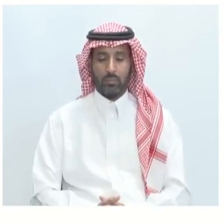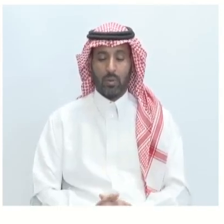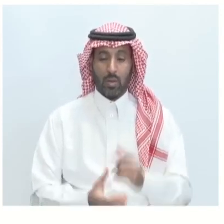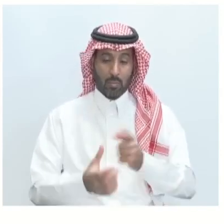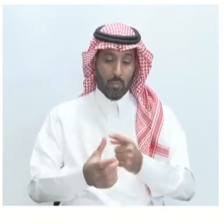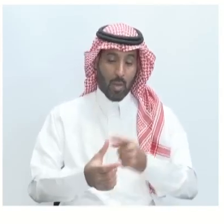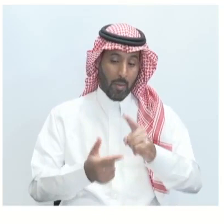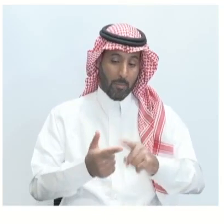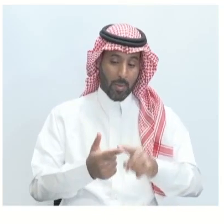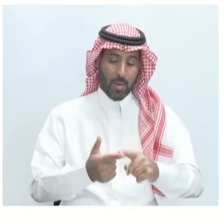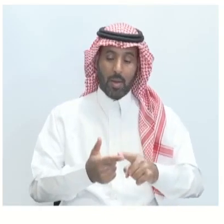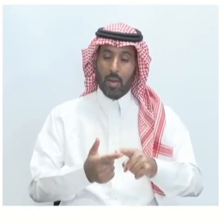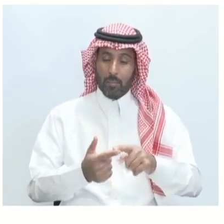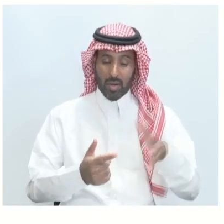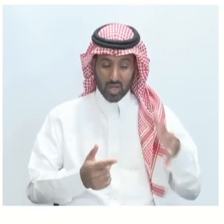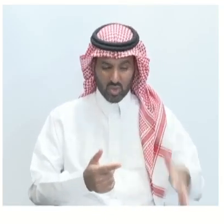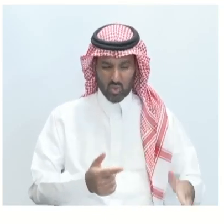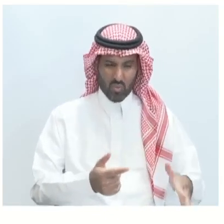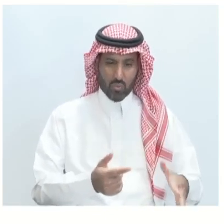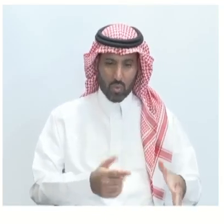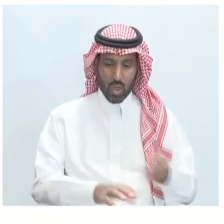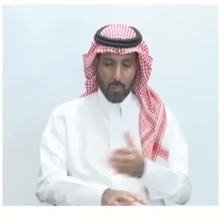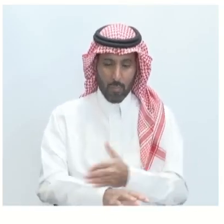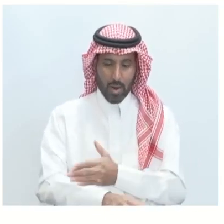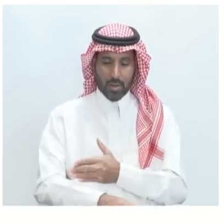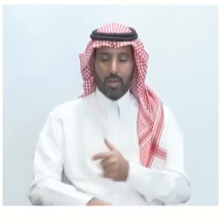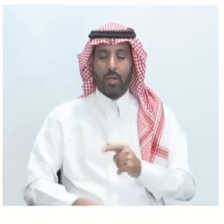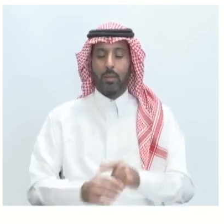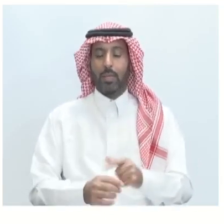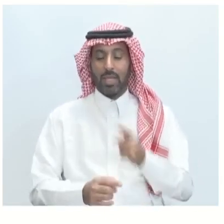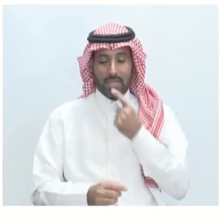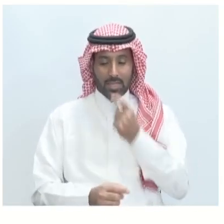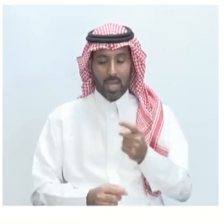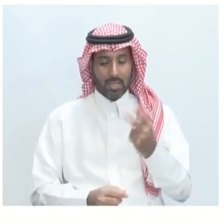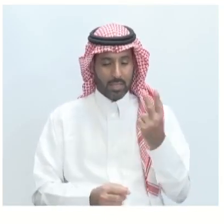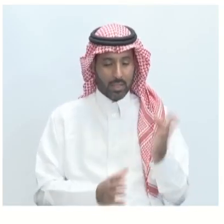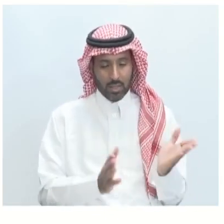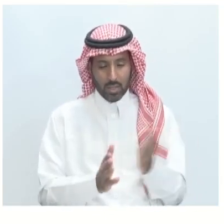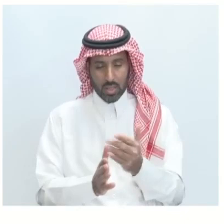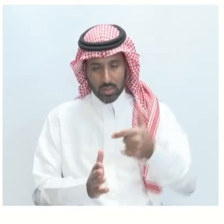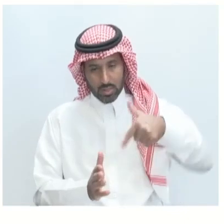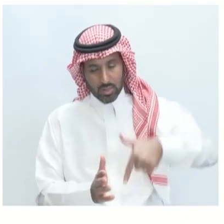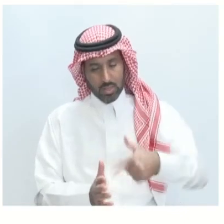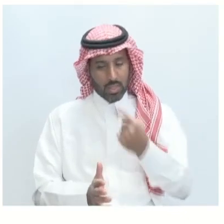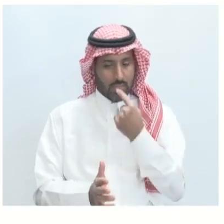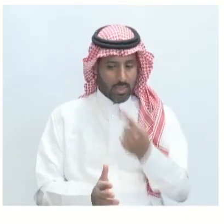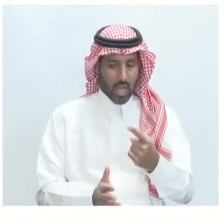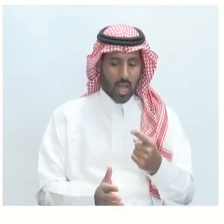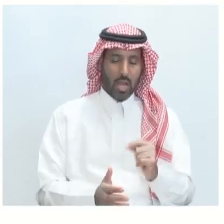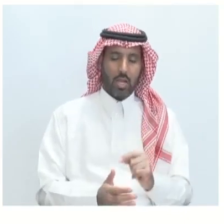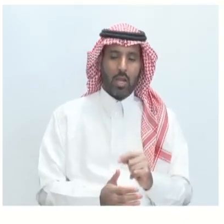اساسيه مرحله الطفوله المبكره بين عامين الى ست سنوات هذه المرحله يؤدي